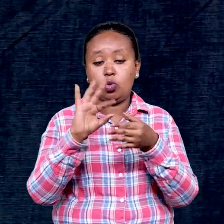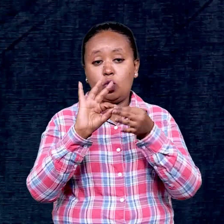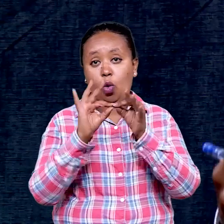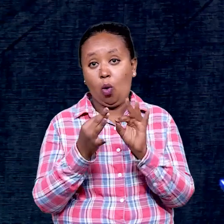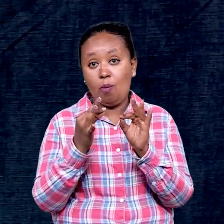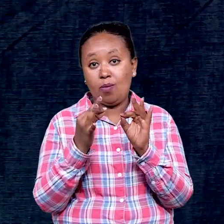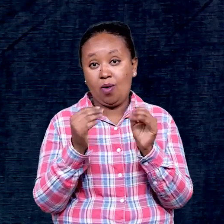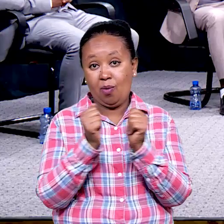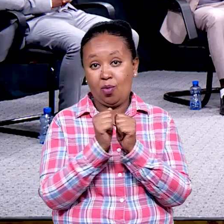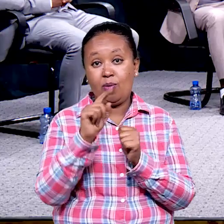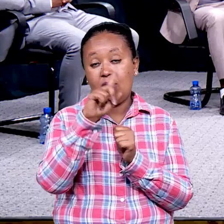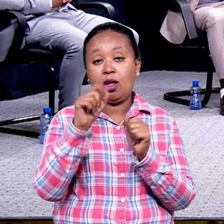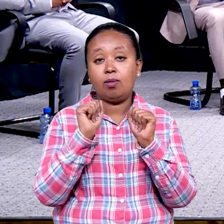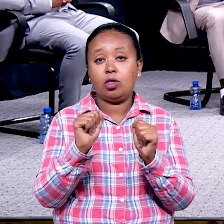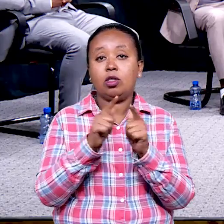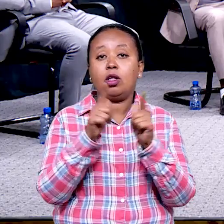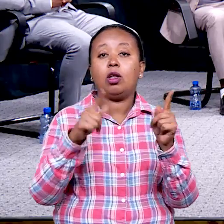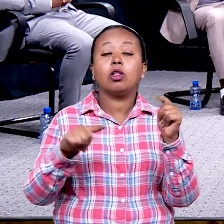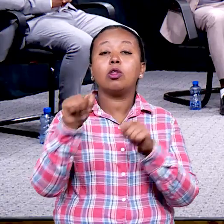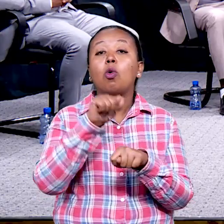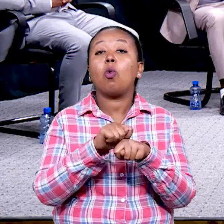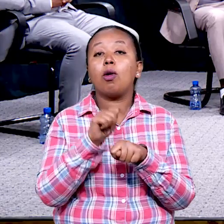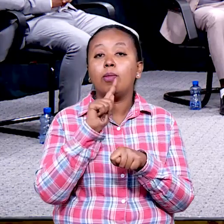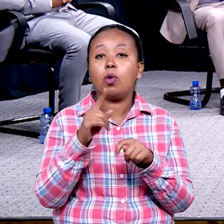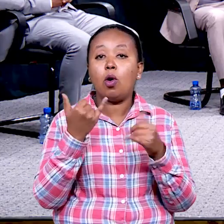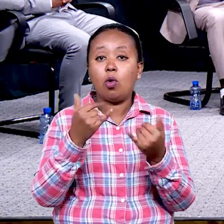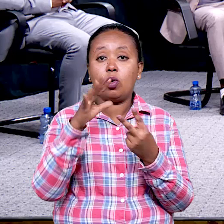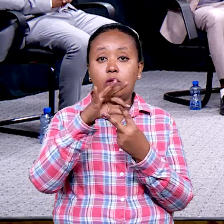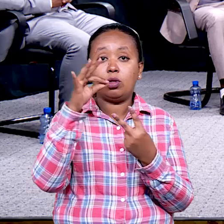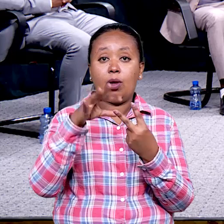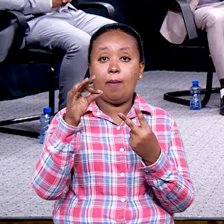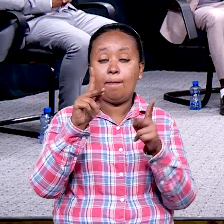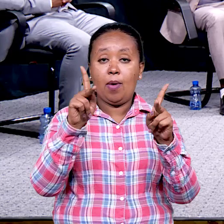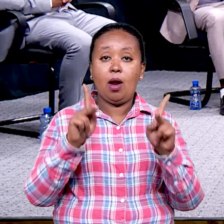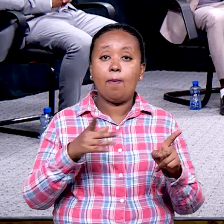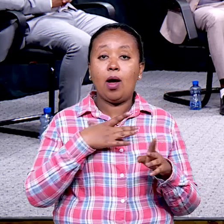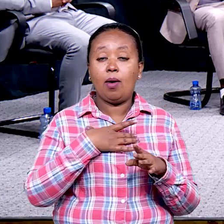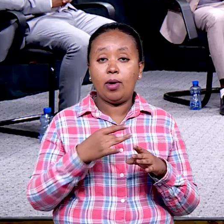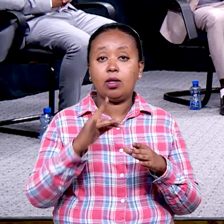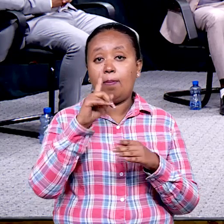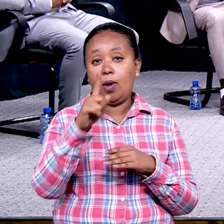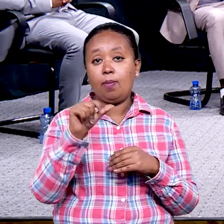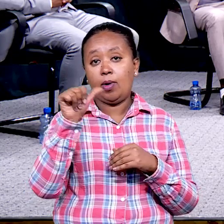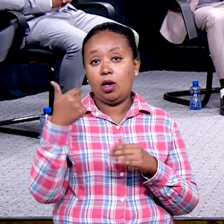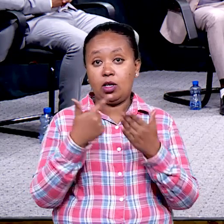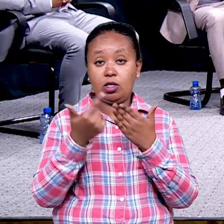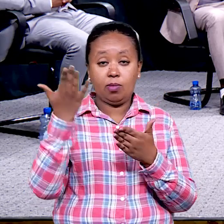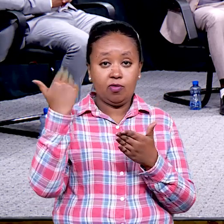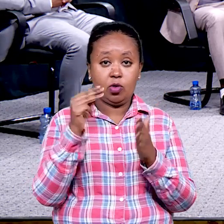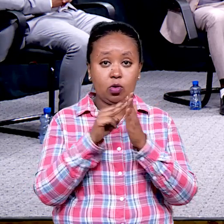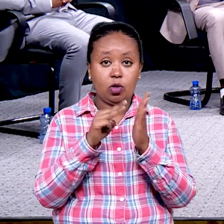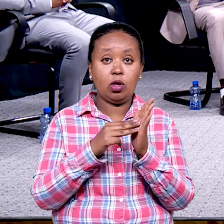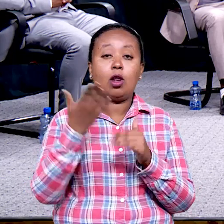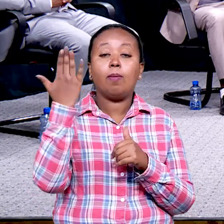ተርጓሚውንም ጭምር መጠየቅ የሚችል ትልቅ ተቋም ነው። አሁን የተመረጡት ፓርላማ አባላት እንግዲህ በአንድም በሌላም ከዚህ በፊት በነበረው ስርዓት